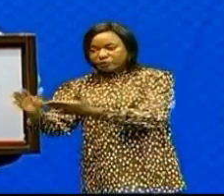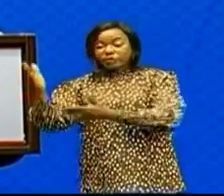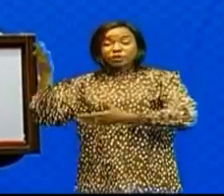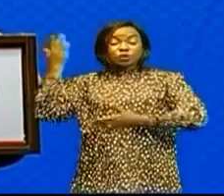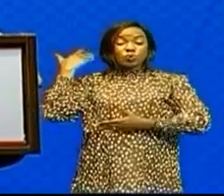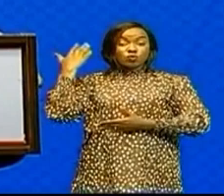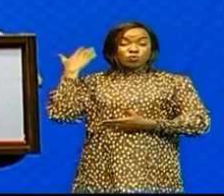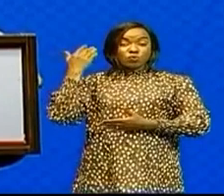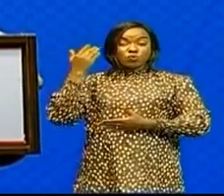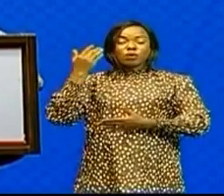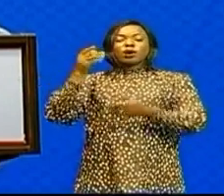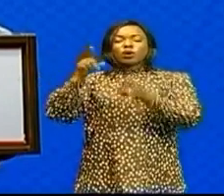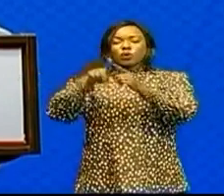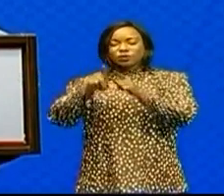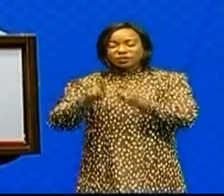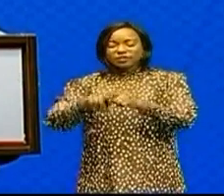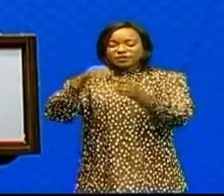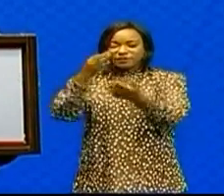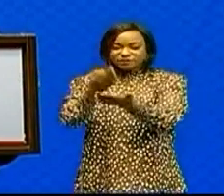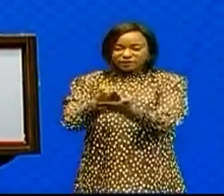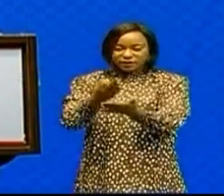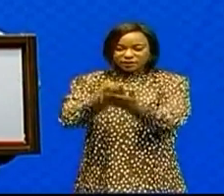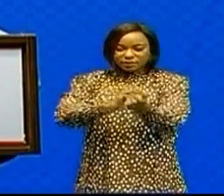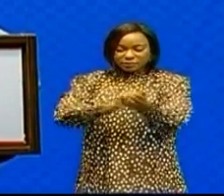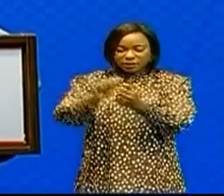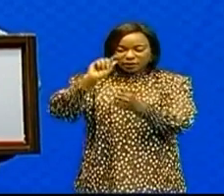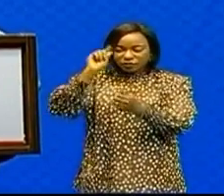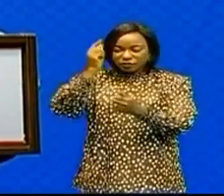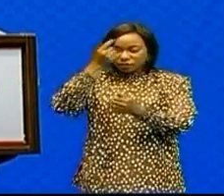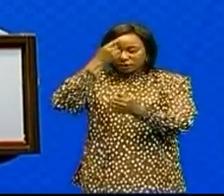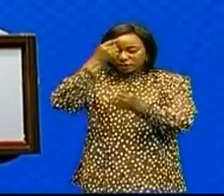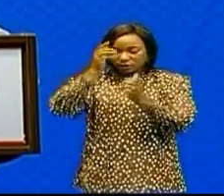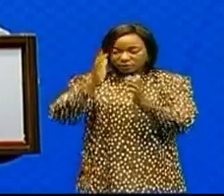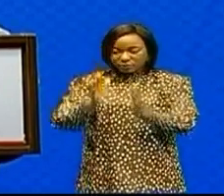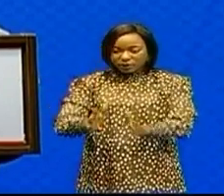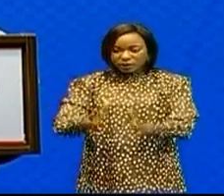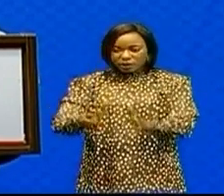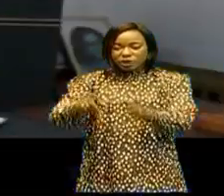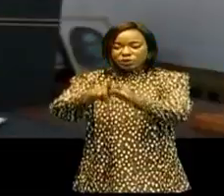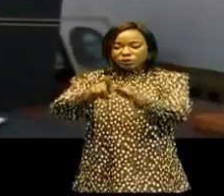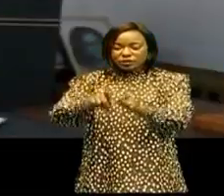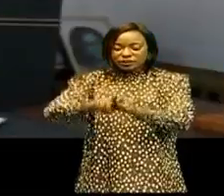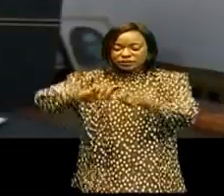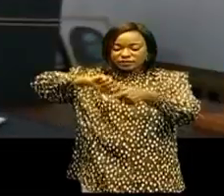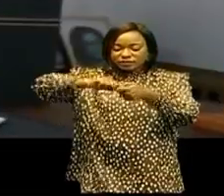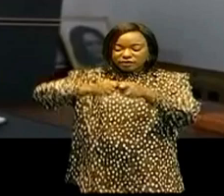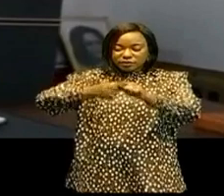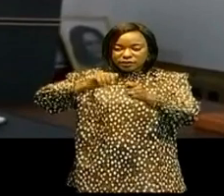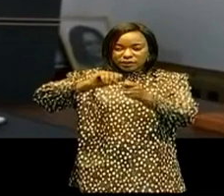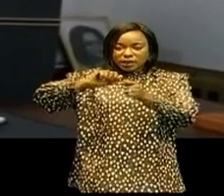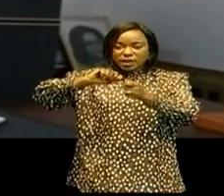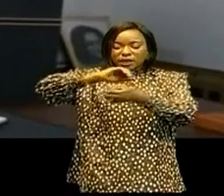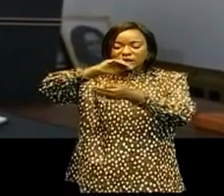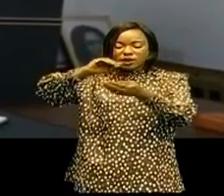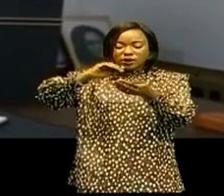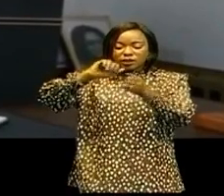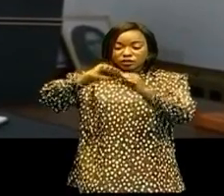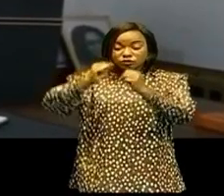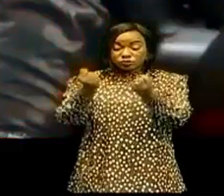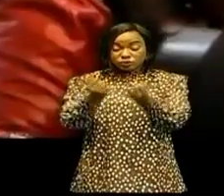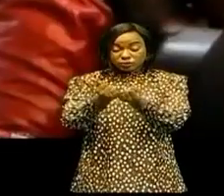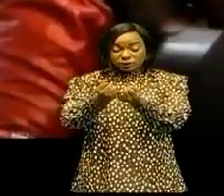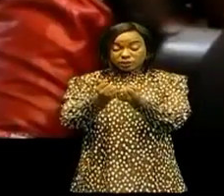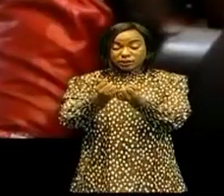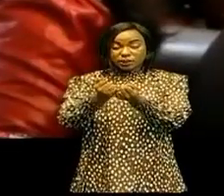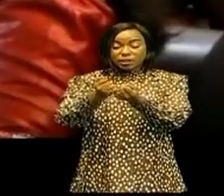Kisangani, le financement par le gouvernement de la réhabilitation de l'usine d'eau potable d'Opala,